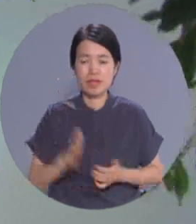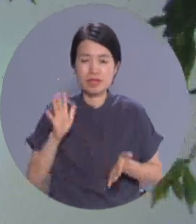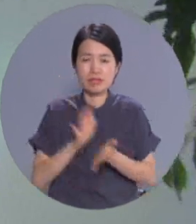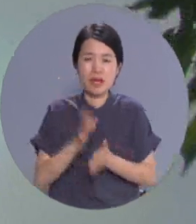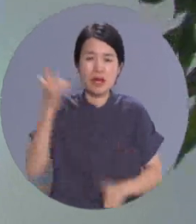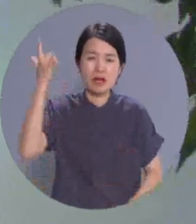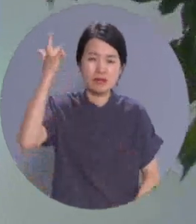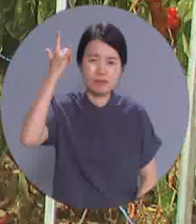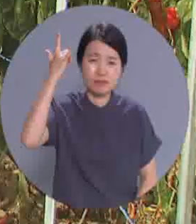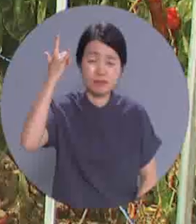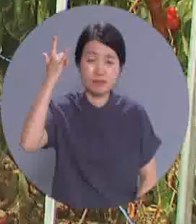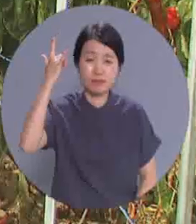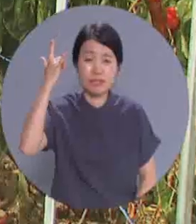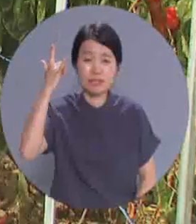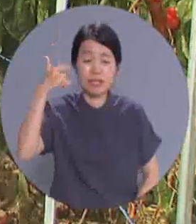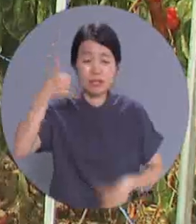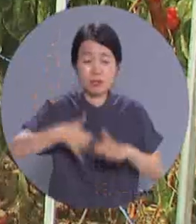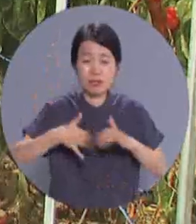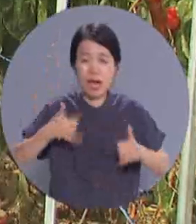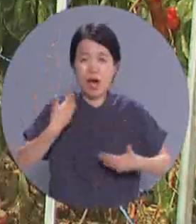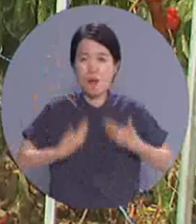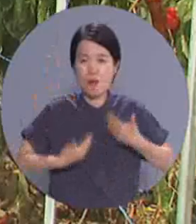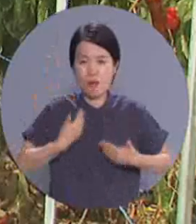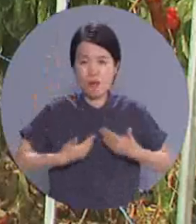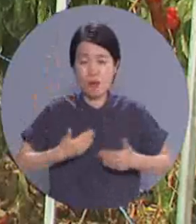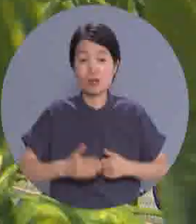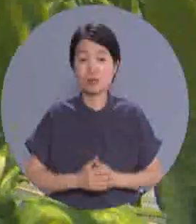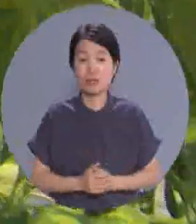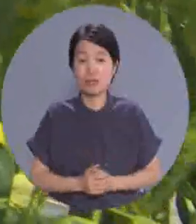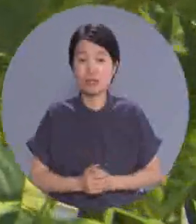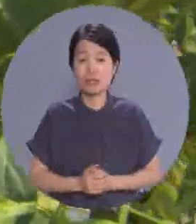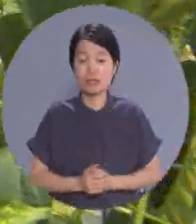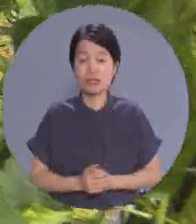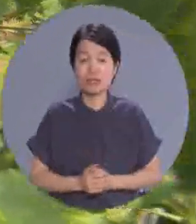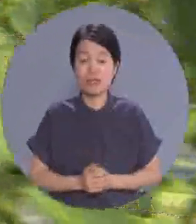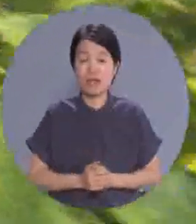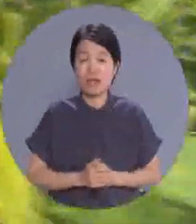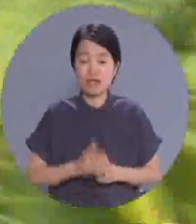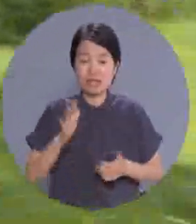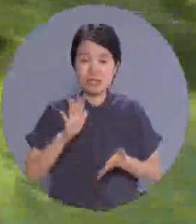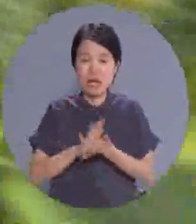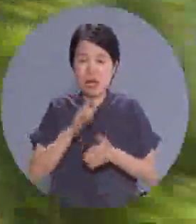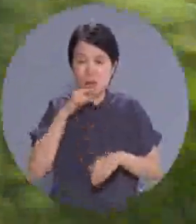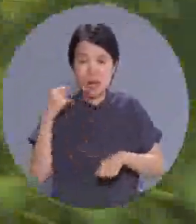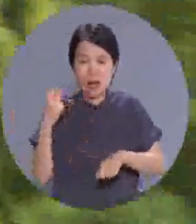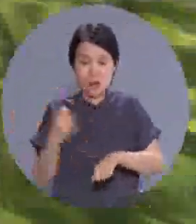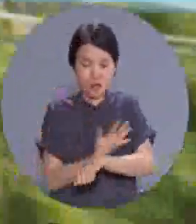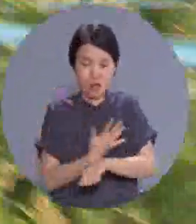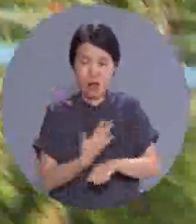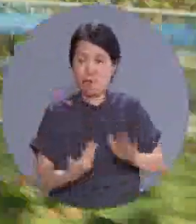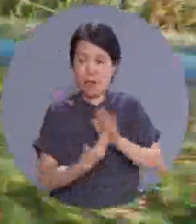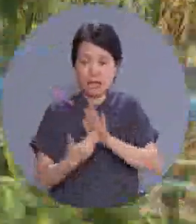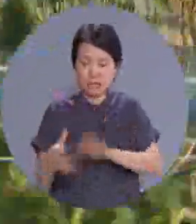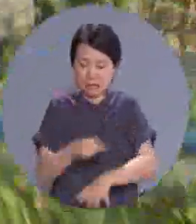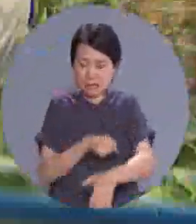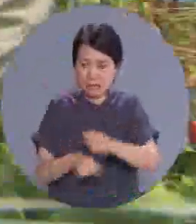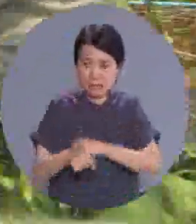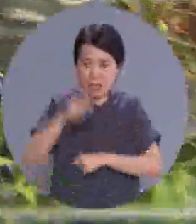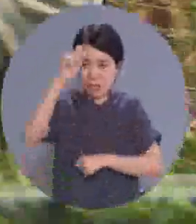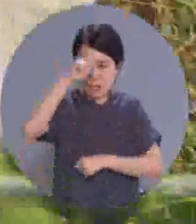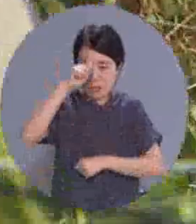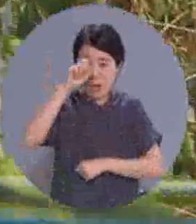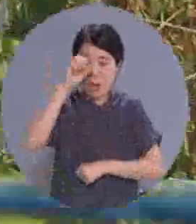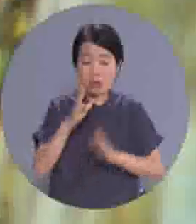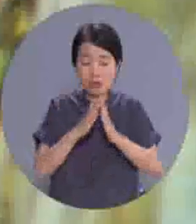뜨거운 태양이 내리쬐고 있는 가운데 농민들의 손길이 분주합니다 화상을 피하려고 팔토시를 하고 모자까지 눌렀었습니다